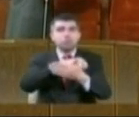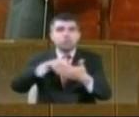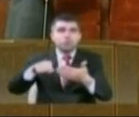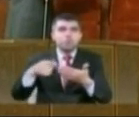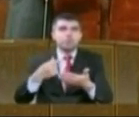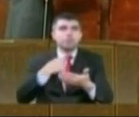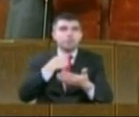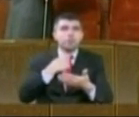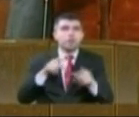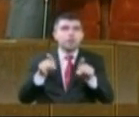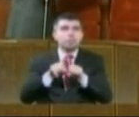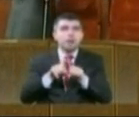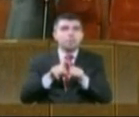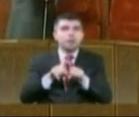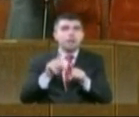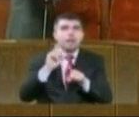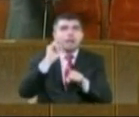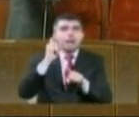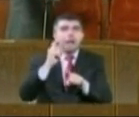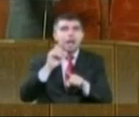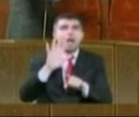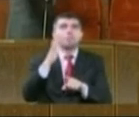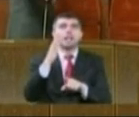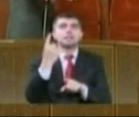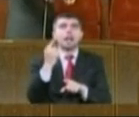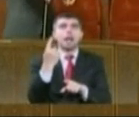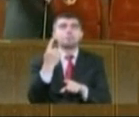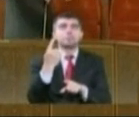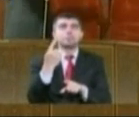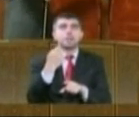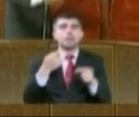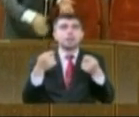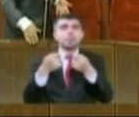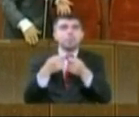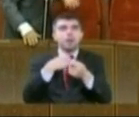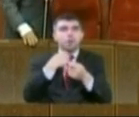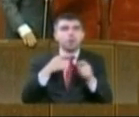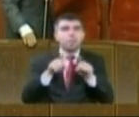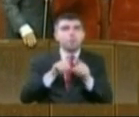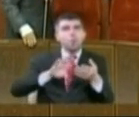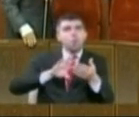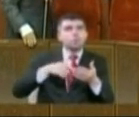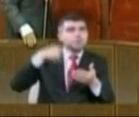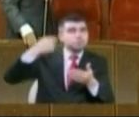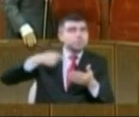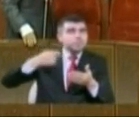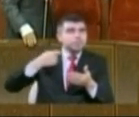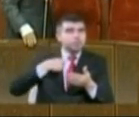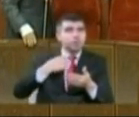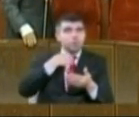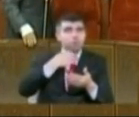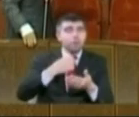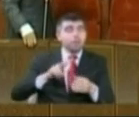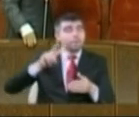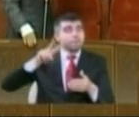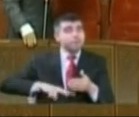انتم كاريين ب5 دراهم شريوا عندنا ب8 سنين، قال لك لا انتم صرفوا عليه يعني راه حنا راه الاوقاف ضايعه في